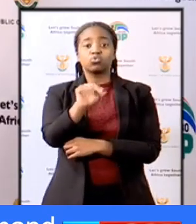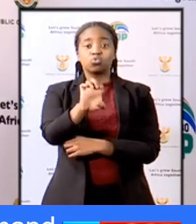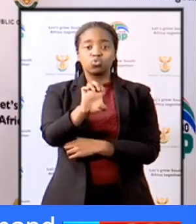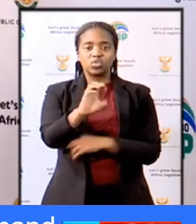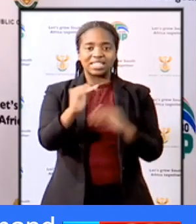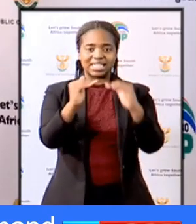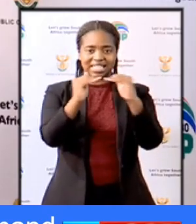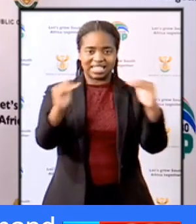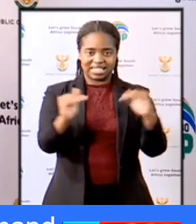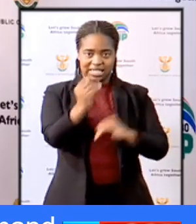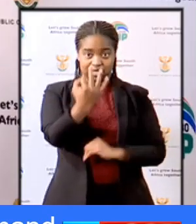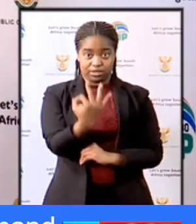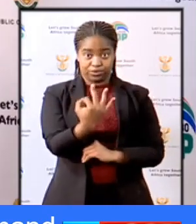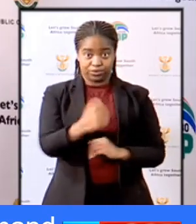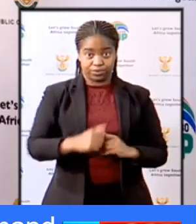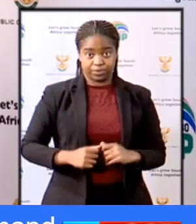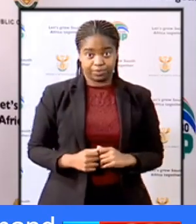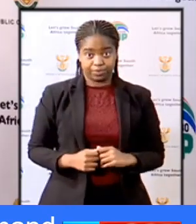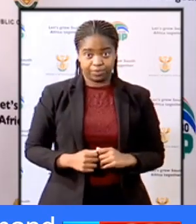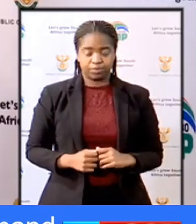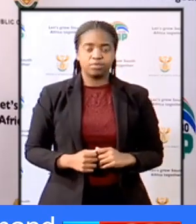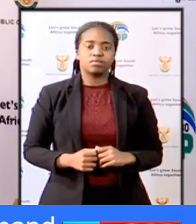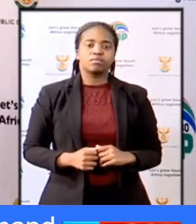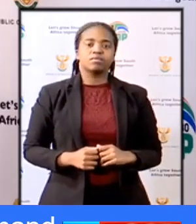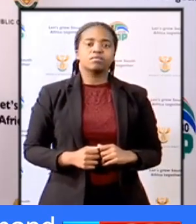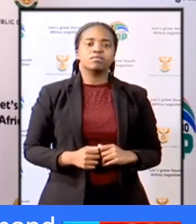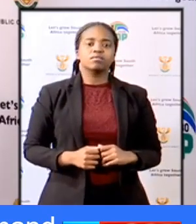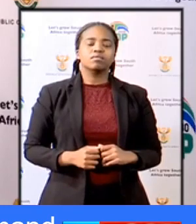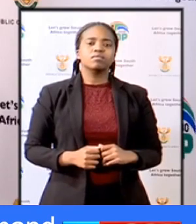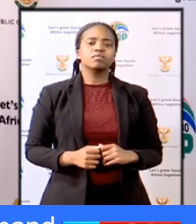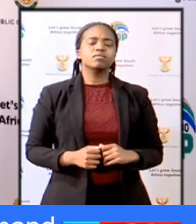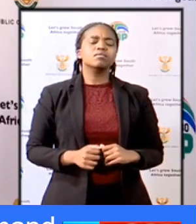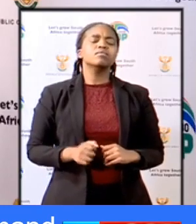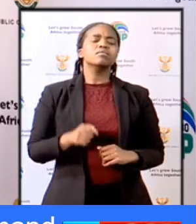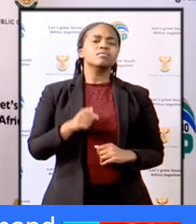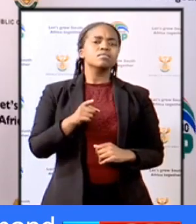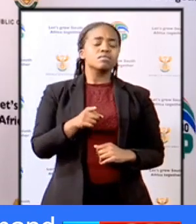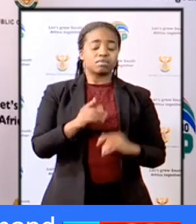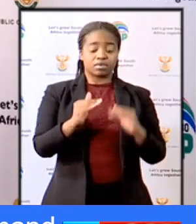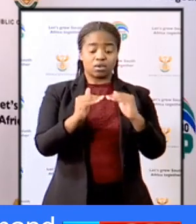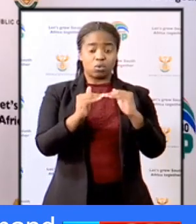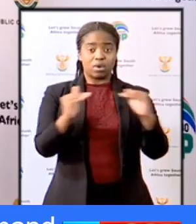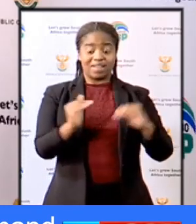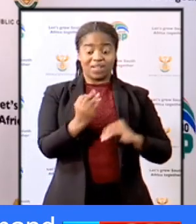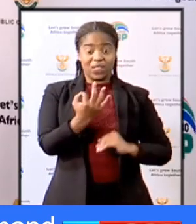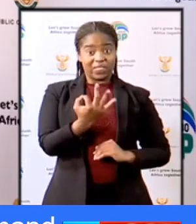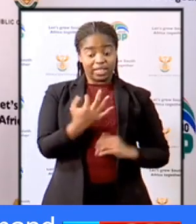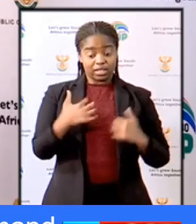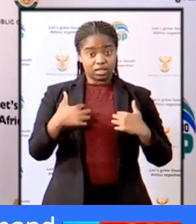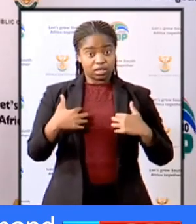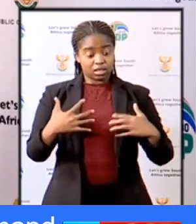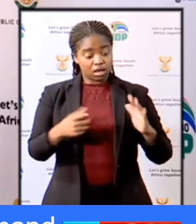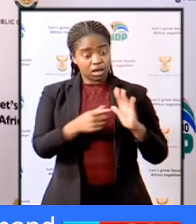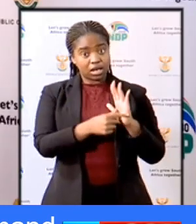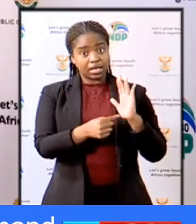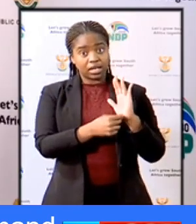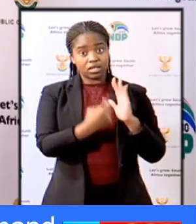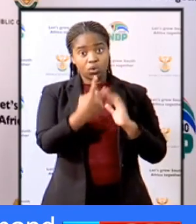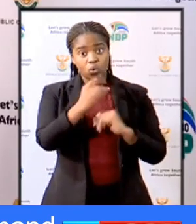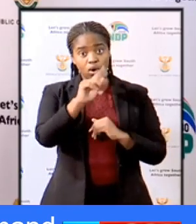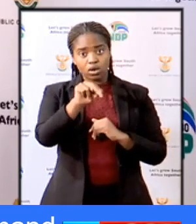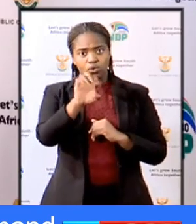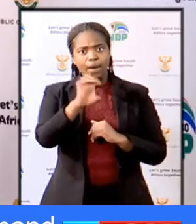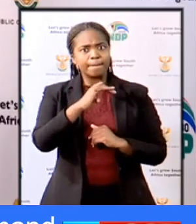sizoya ezingeni lesithathu. Lokuya kwethu ezingeni lesithathu akusho ukuthi sesiphelile lesifo.